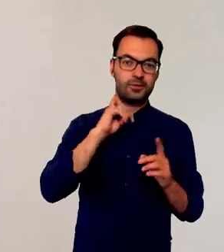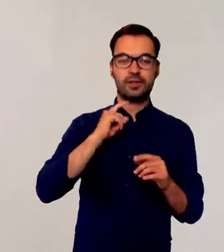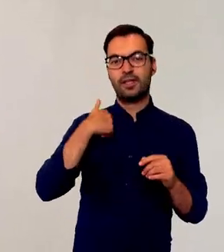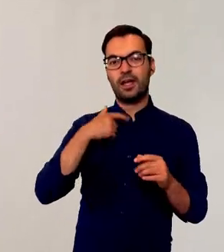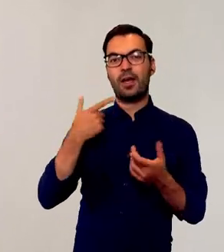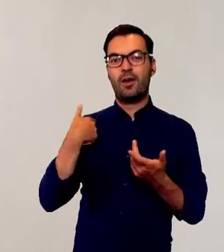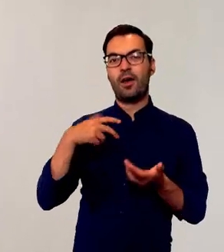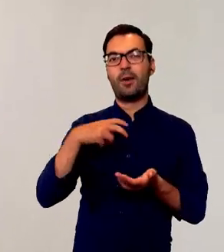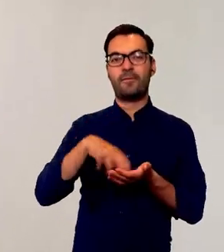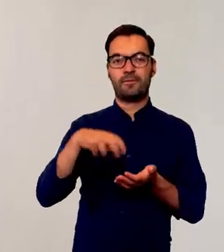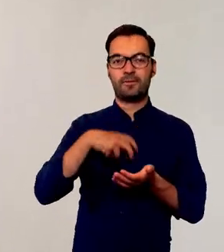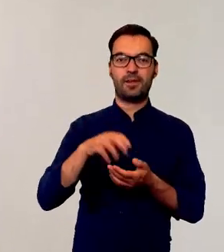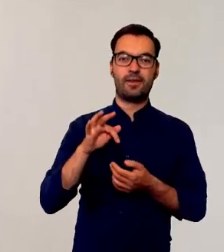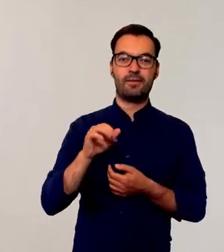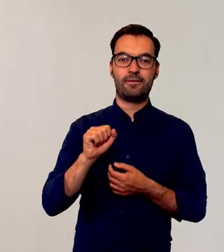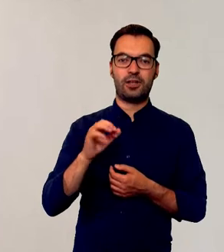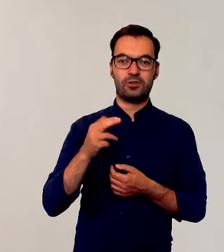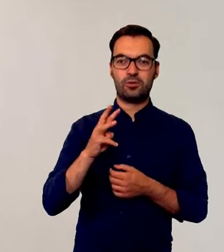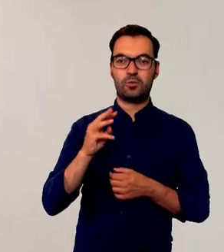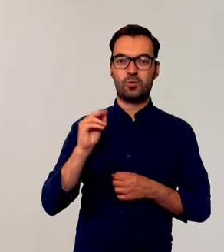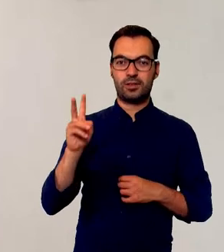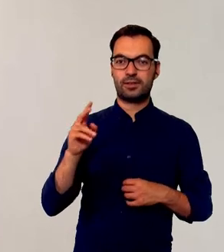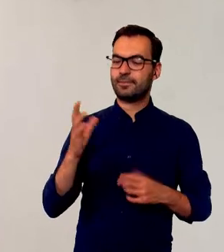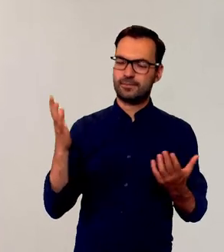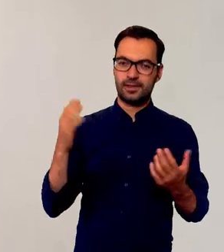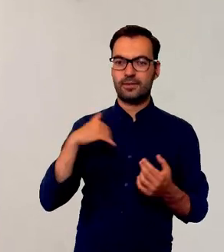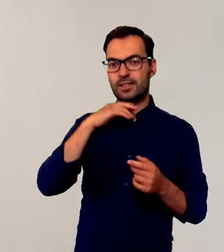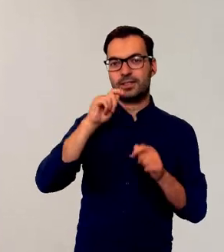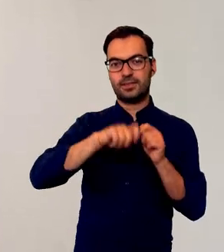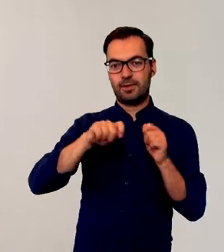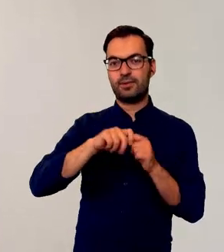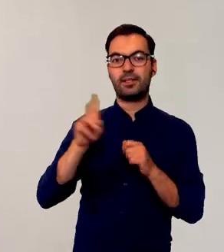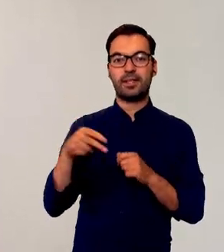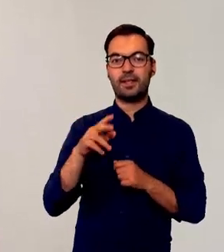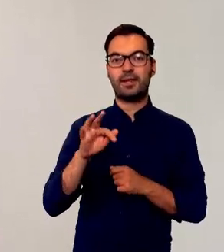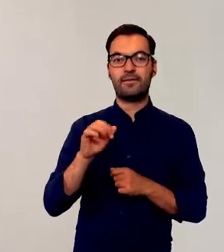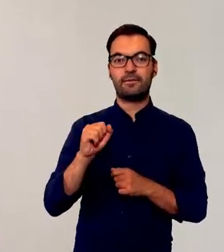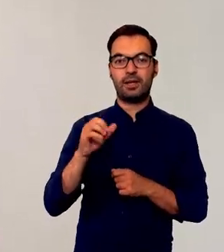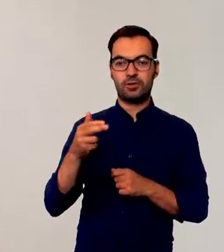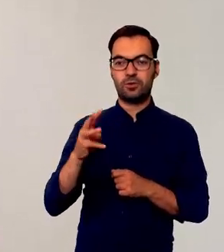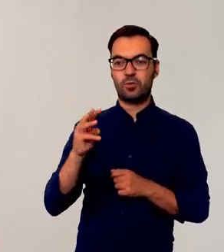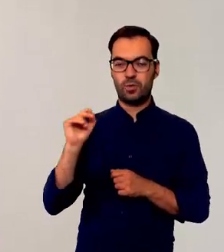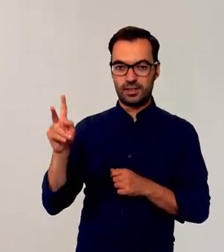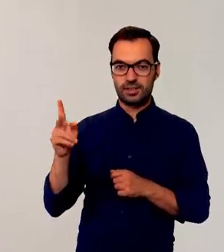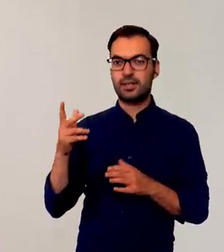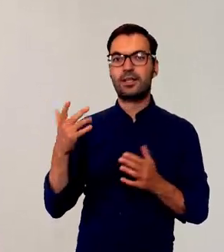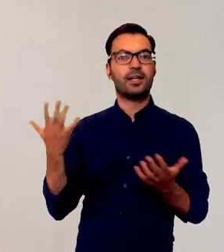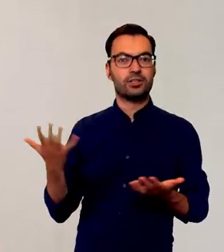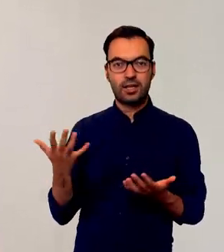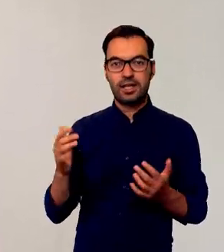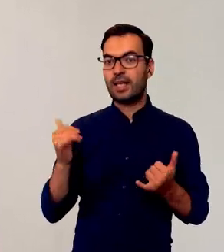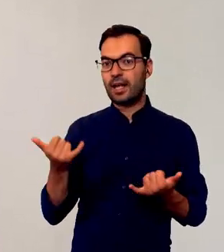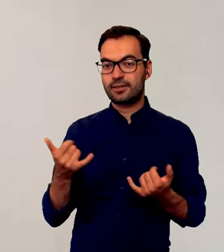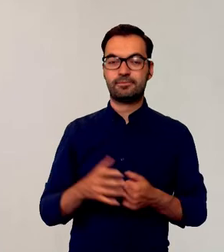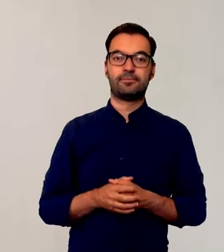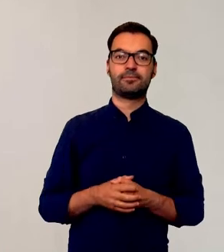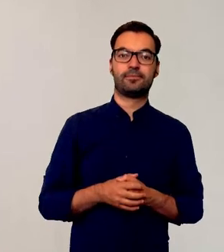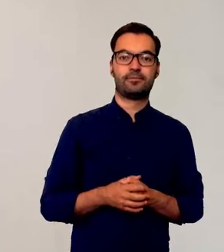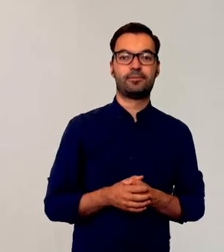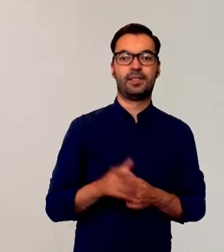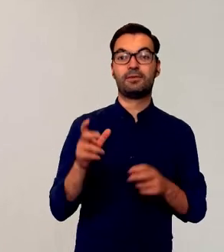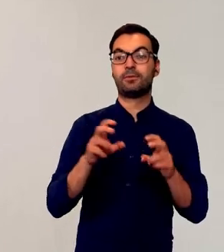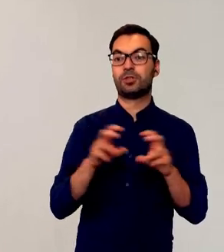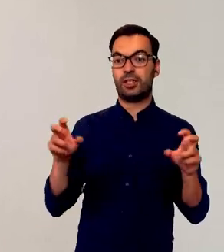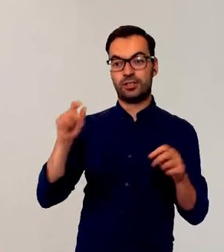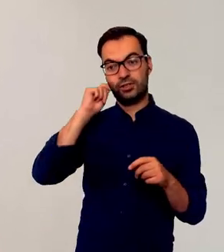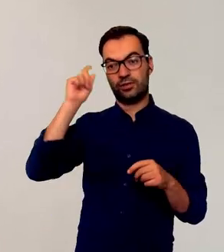chodziłam po wybiegach na fashion weekach, to wystarczy sprawdzić, kiedy są fashion weeki, jakie są to fashion weeki i w tym czasie,